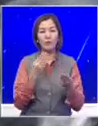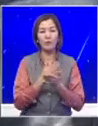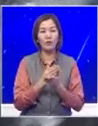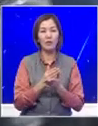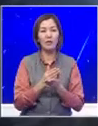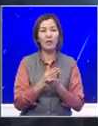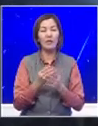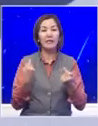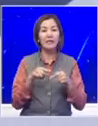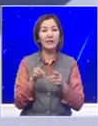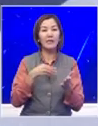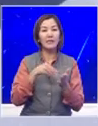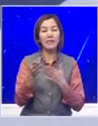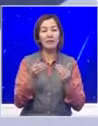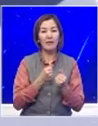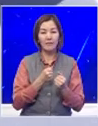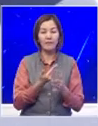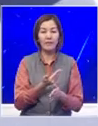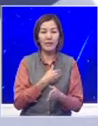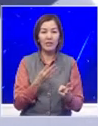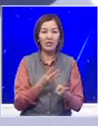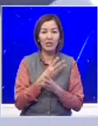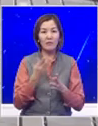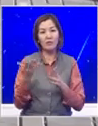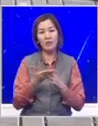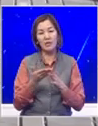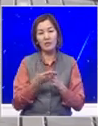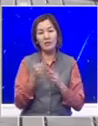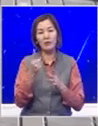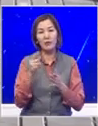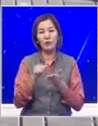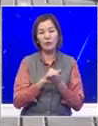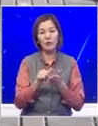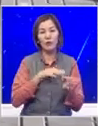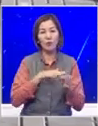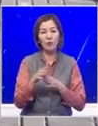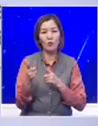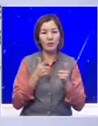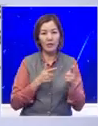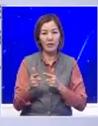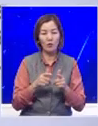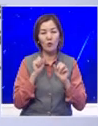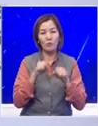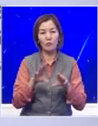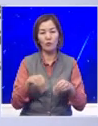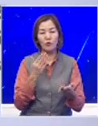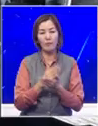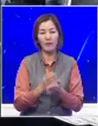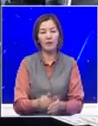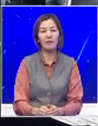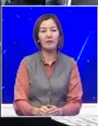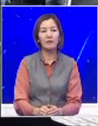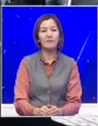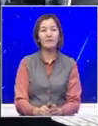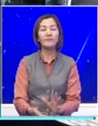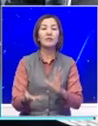Егер техника алам деген ниет білдірсе, жеңілдікпен бір күнде құжатын толық рәсімдеп үлгіруге мүмкіндіктері бар.